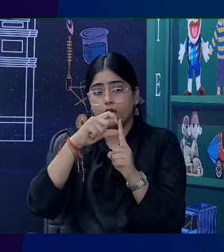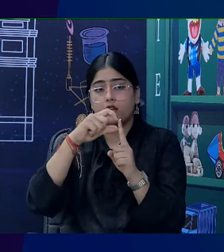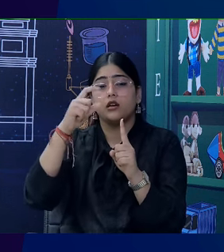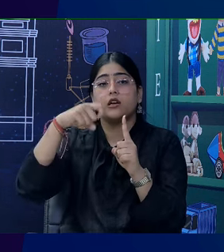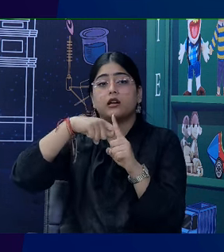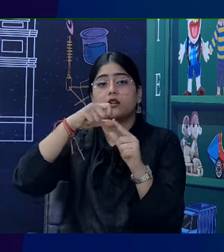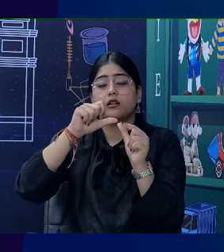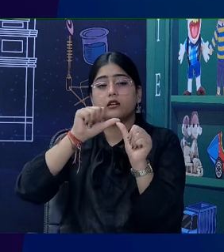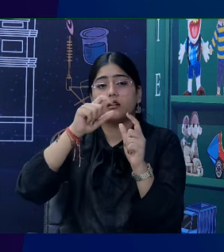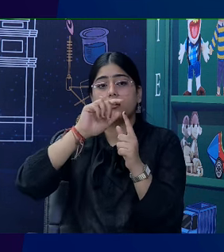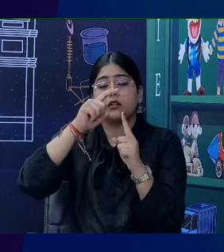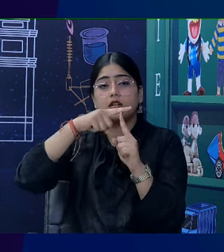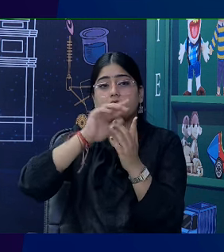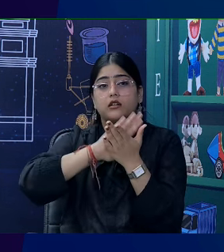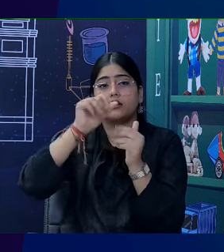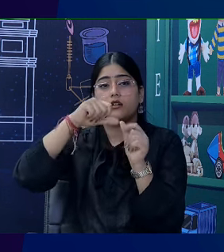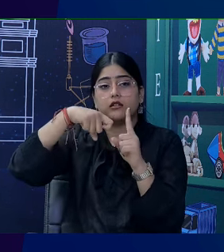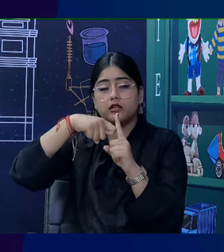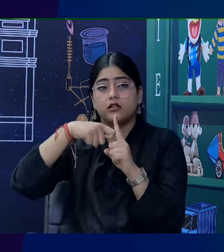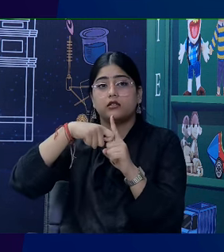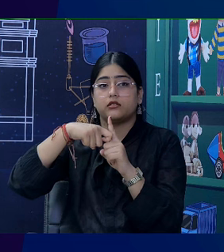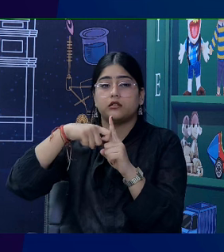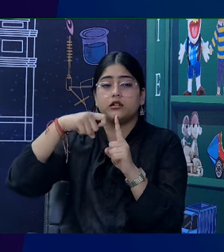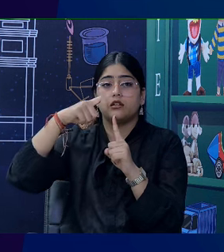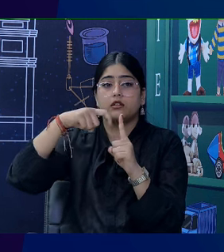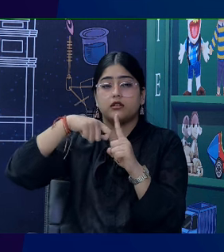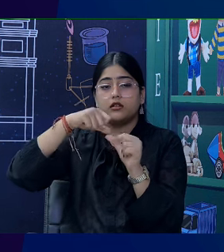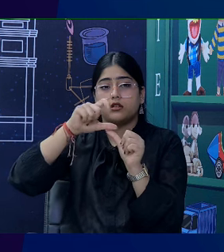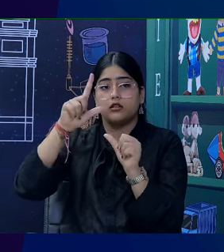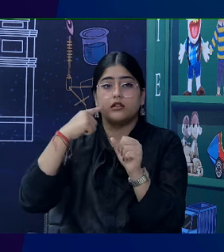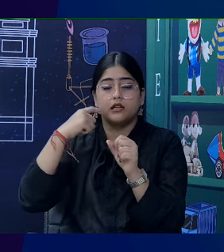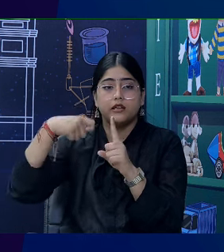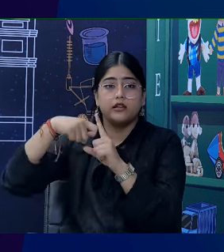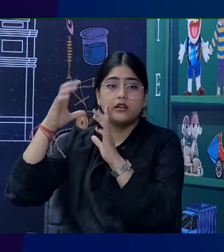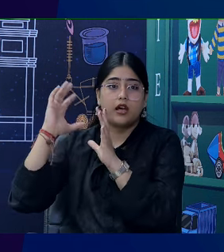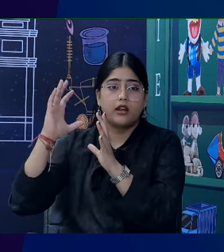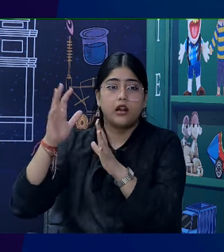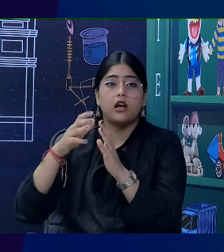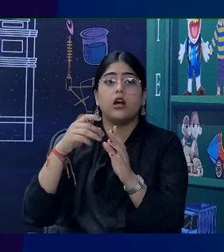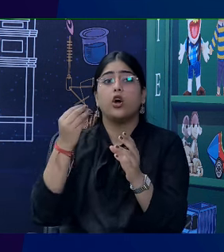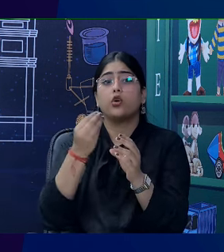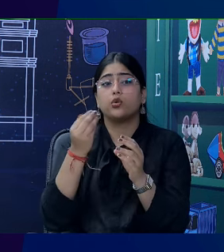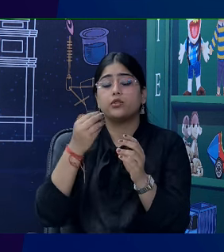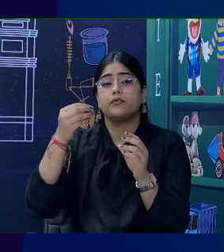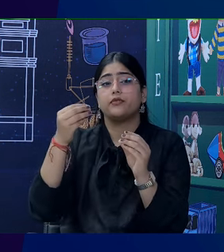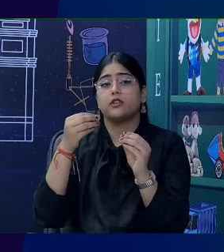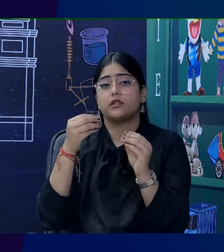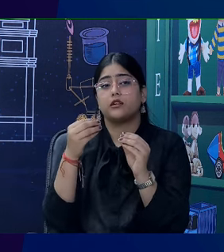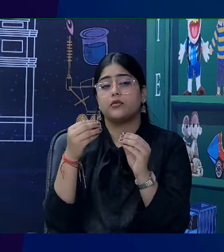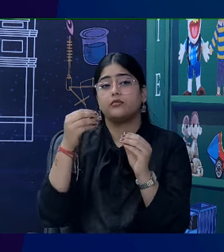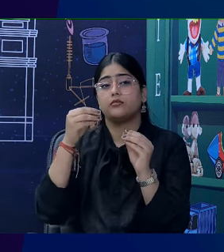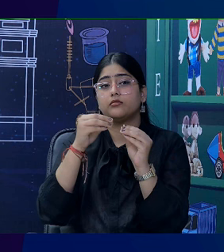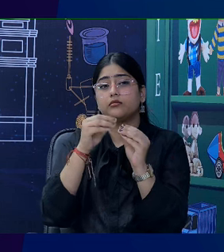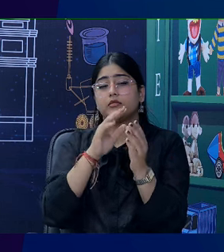तमिलनाडु का उड़ीसी उड़ीसा का कुचीपुड़ी आंध्र प्रदेश का मणिपुरी मणिपुर का समावेशी की बात आपने